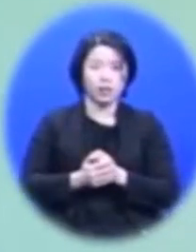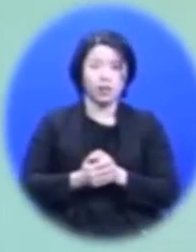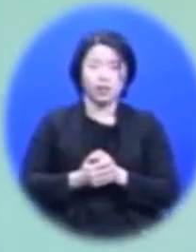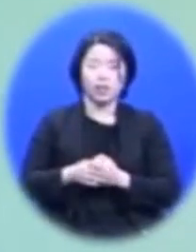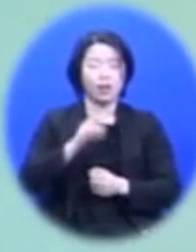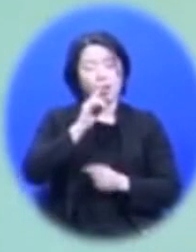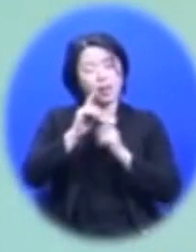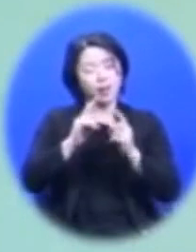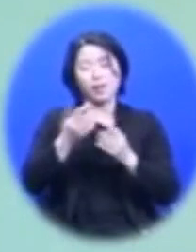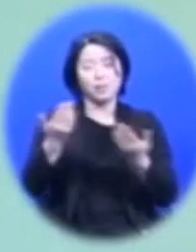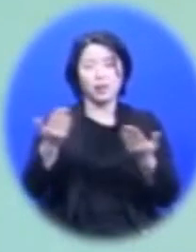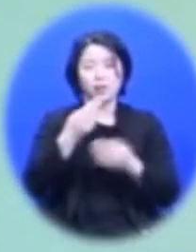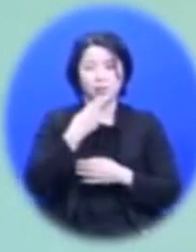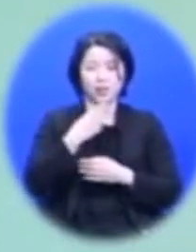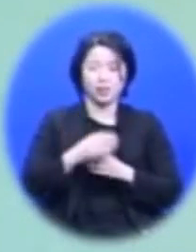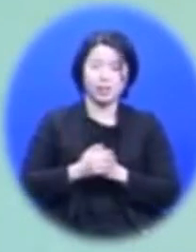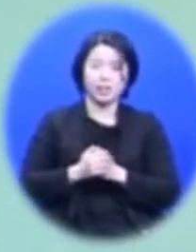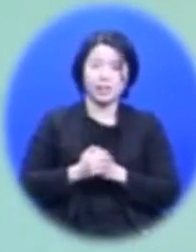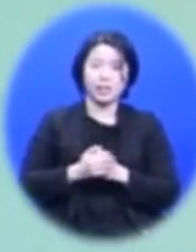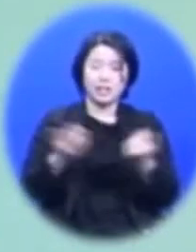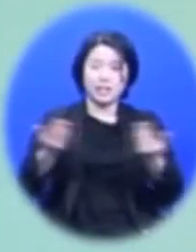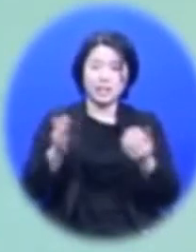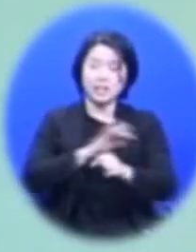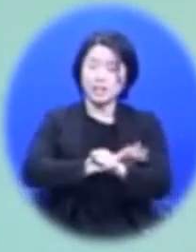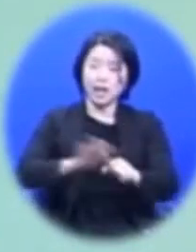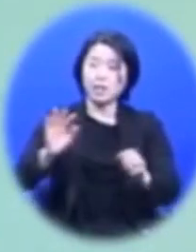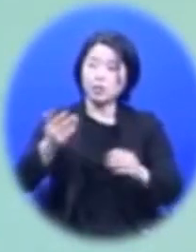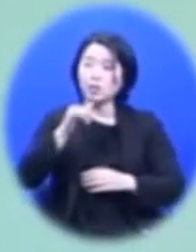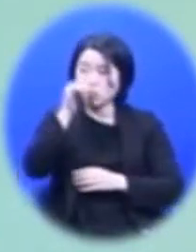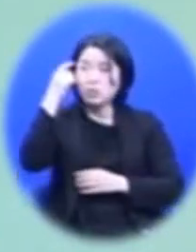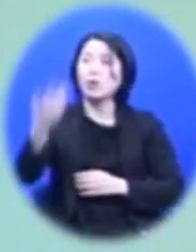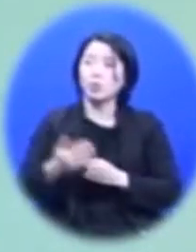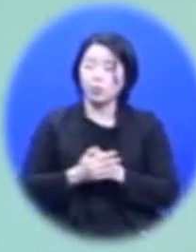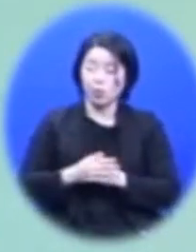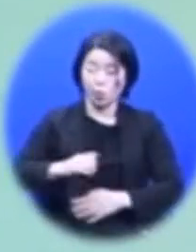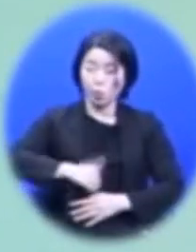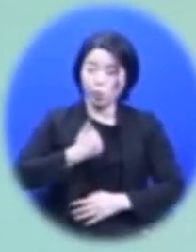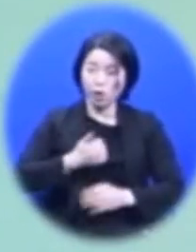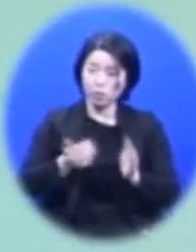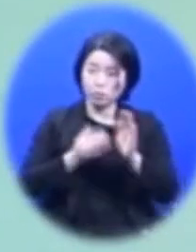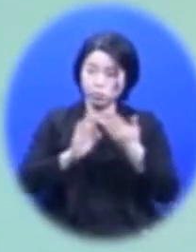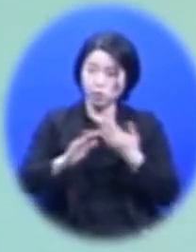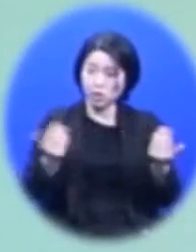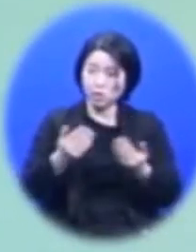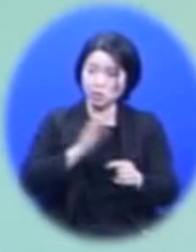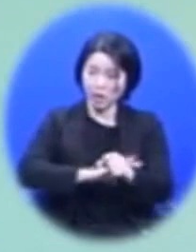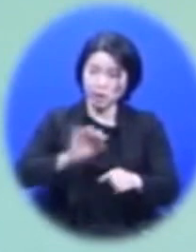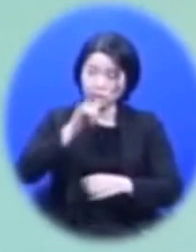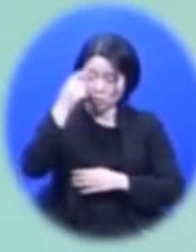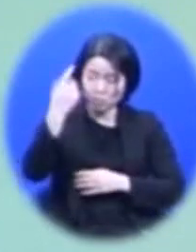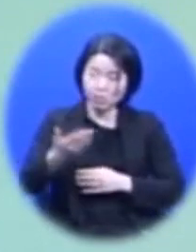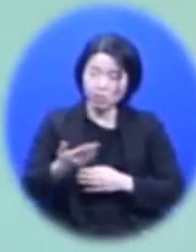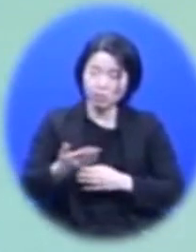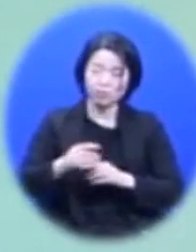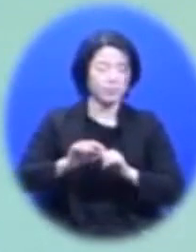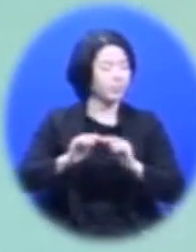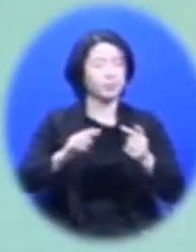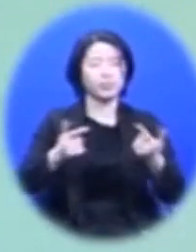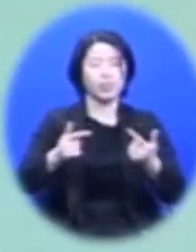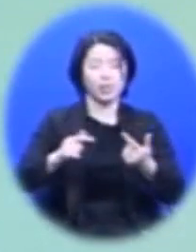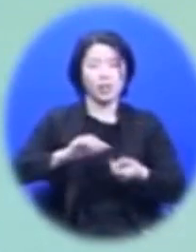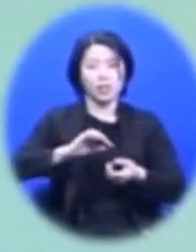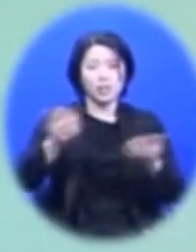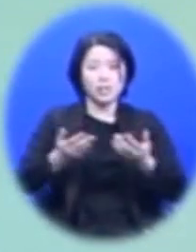할 말이 없더라. 일이 잘 된 게 있냐? 화를 내서 일은 더 꼬여들어가고 관계는 더